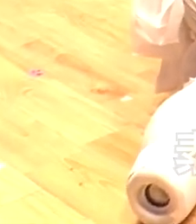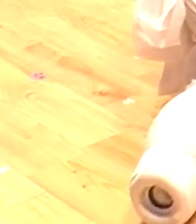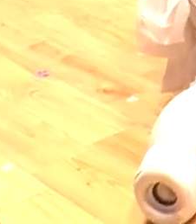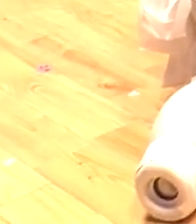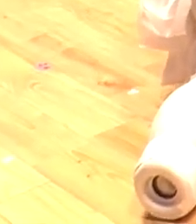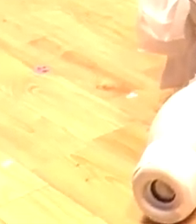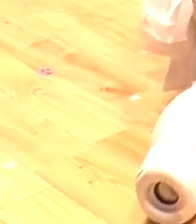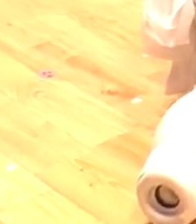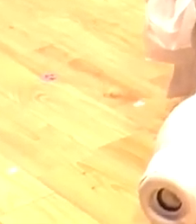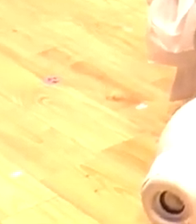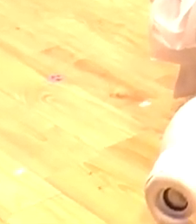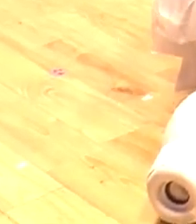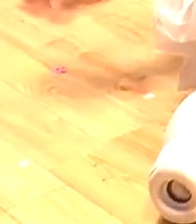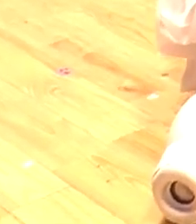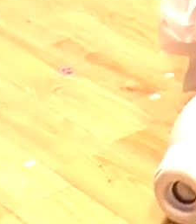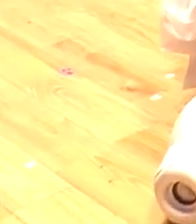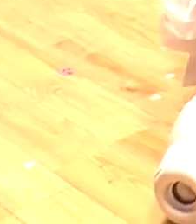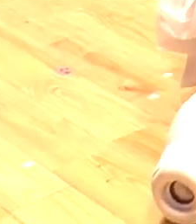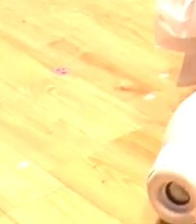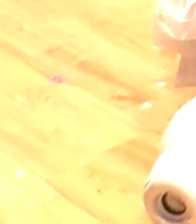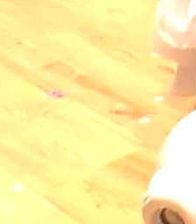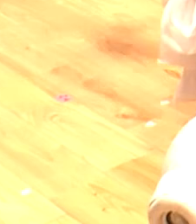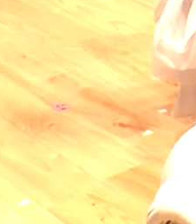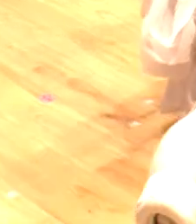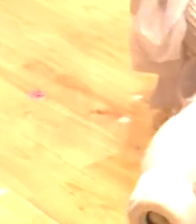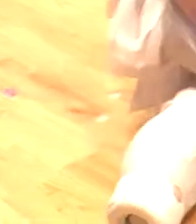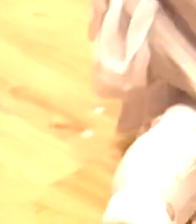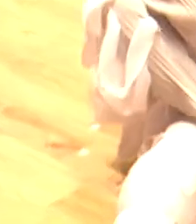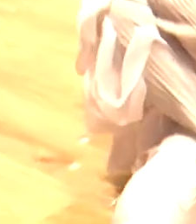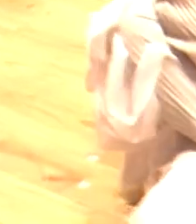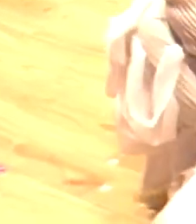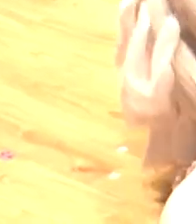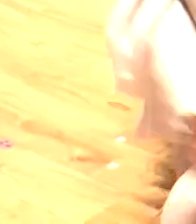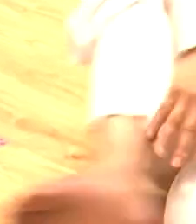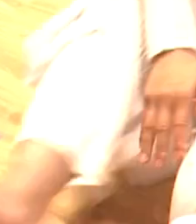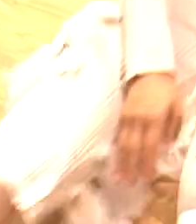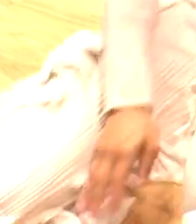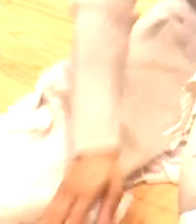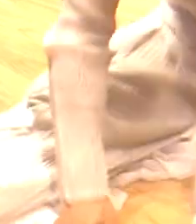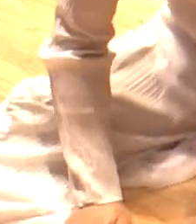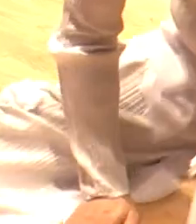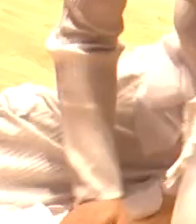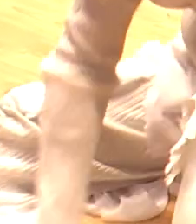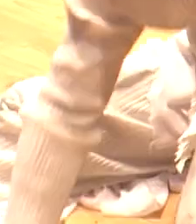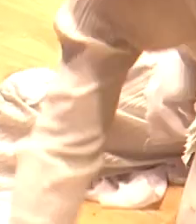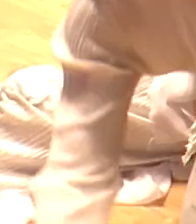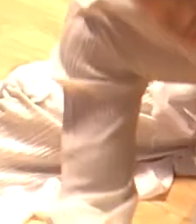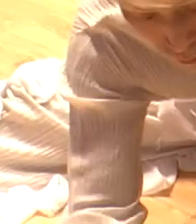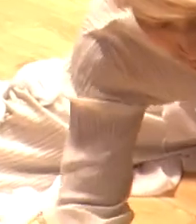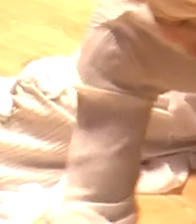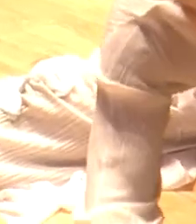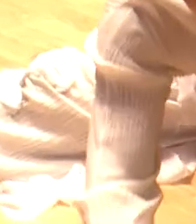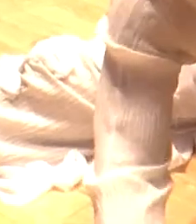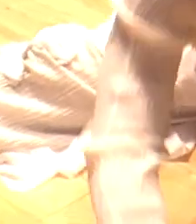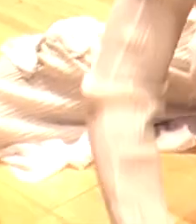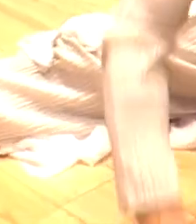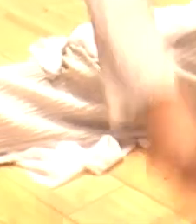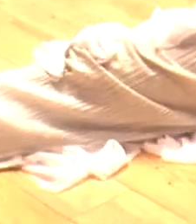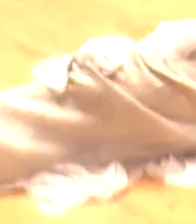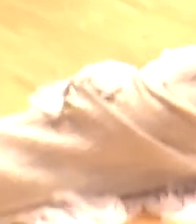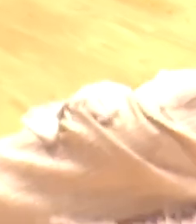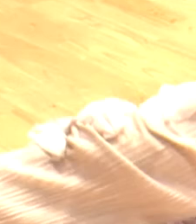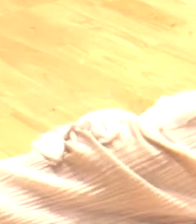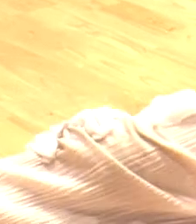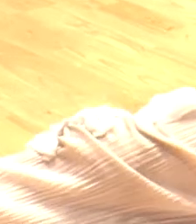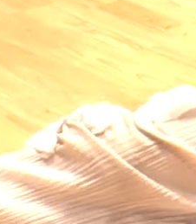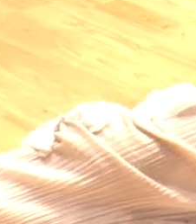ますありがとうございますんありがとうございますありがとうござい